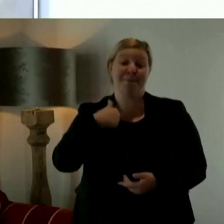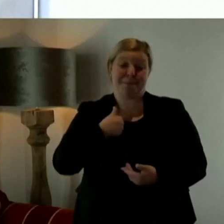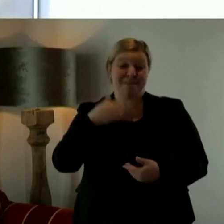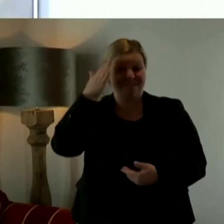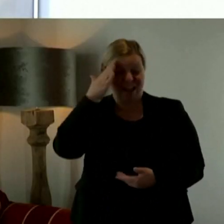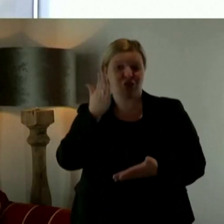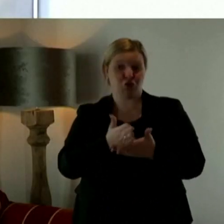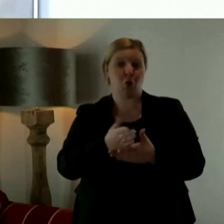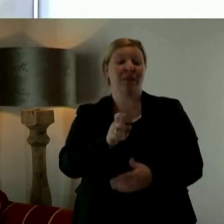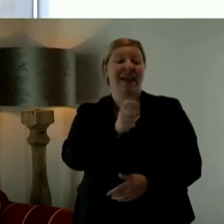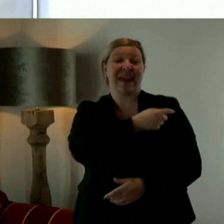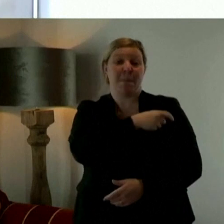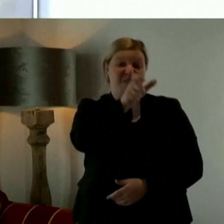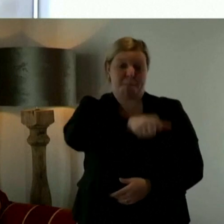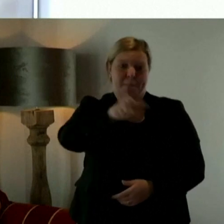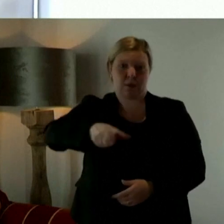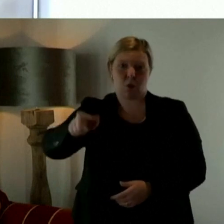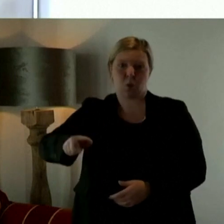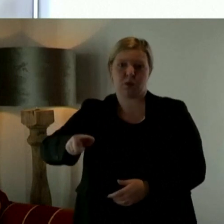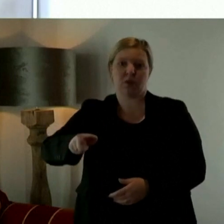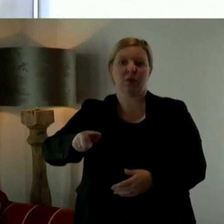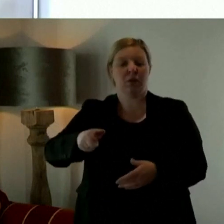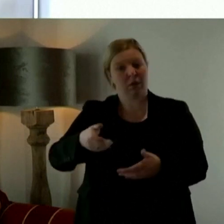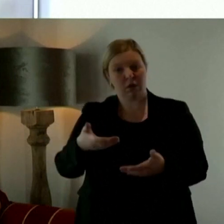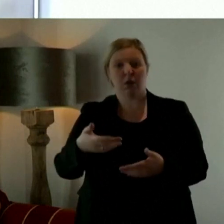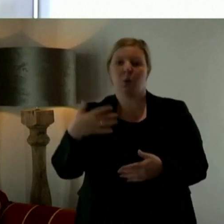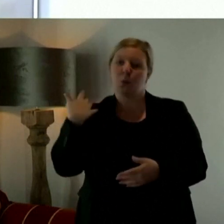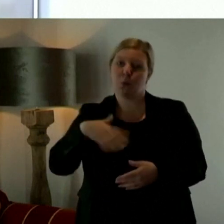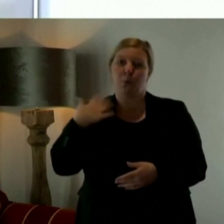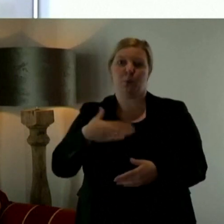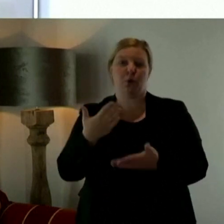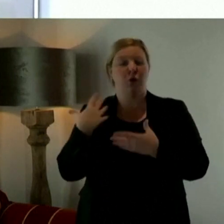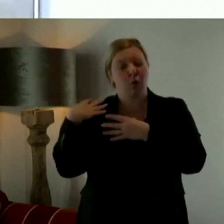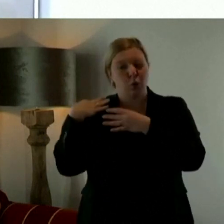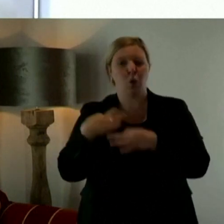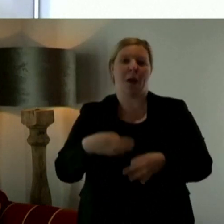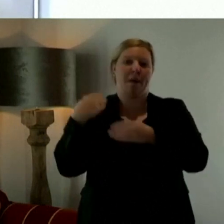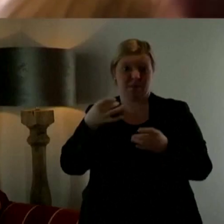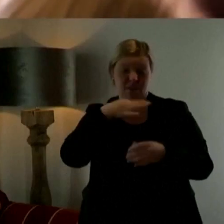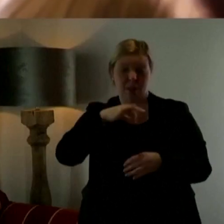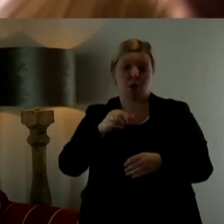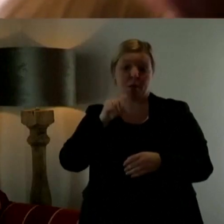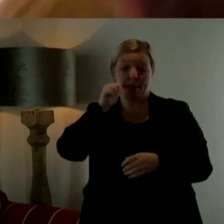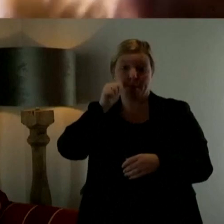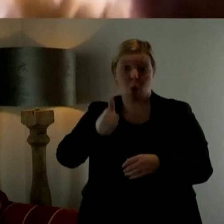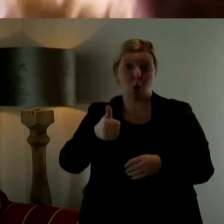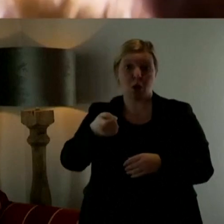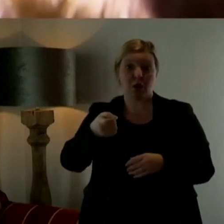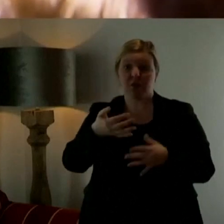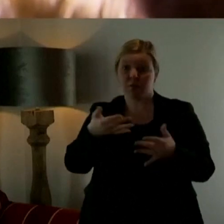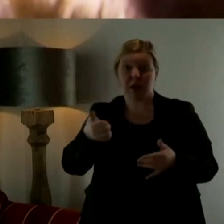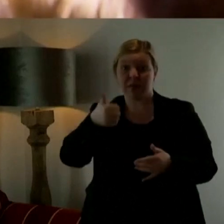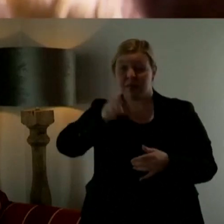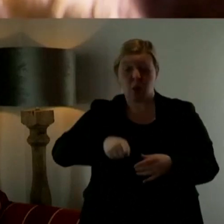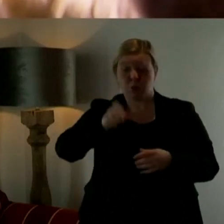Sono consapevole che stiamo chiedendo un grande sacrificio alle persone vaccinate, afferma il cancelliere Schallenberg. Dovranno affrontare di nuovo le